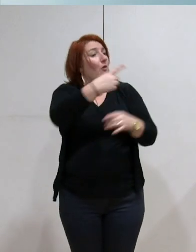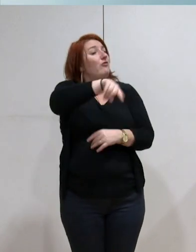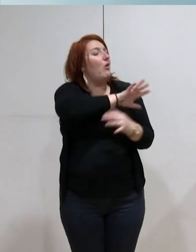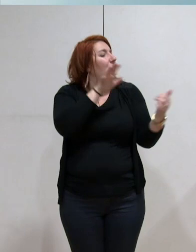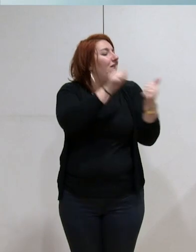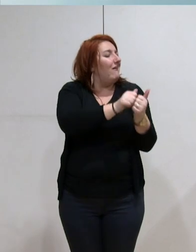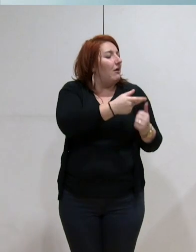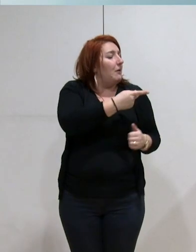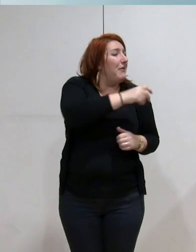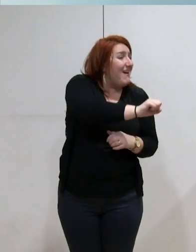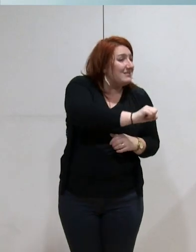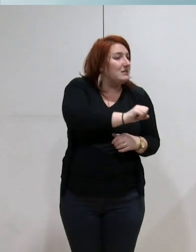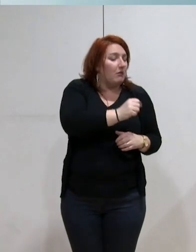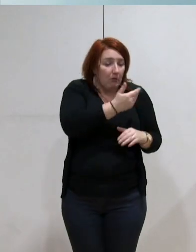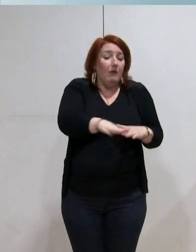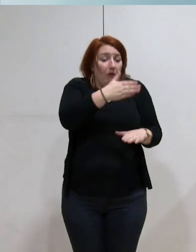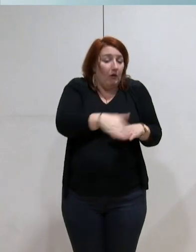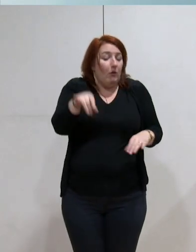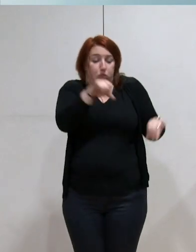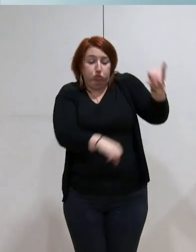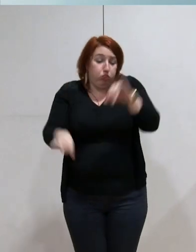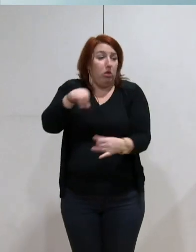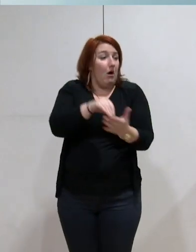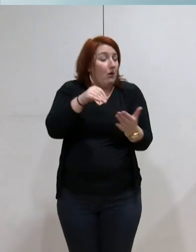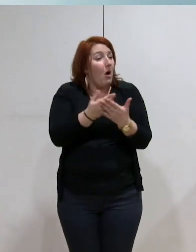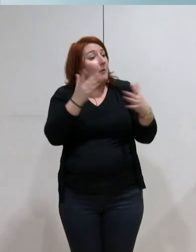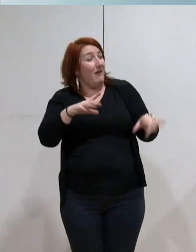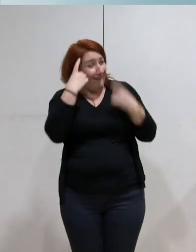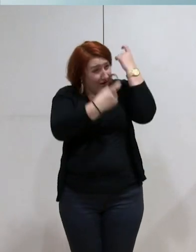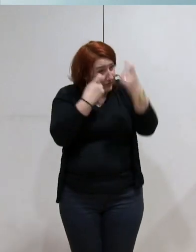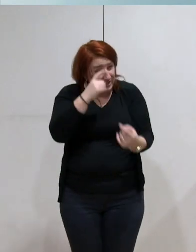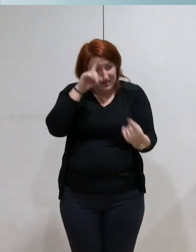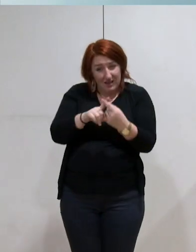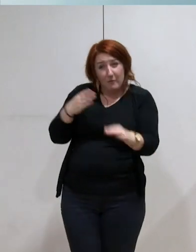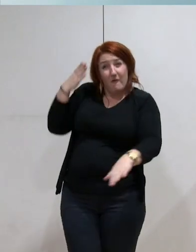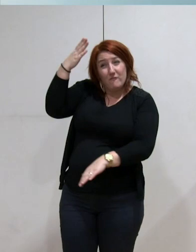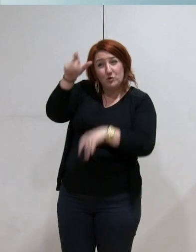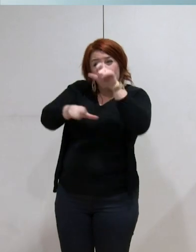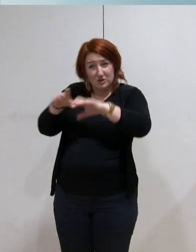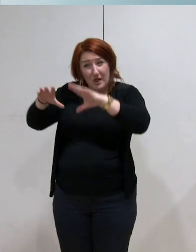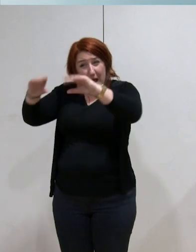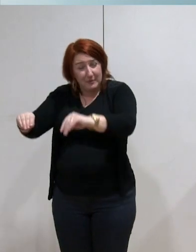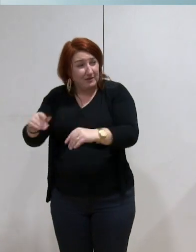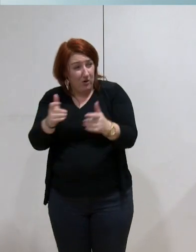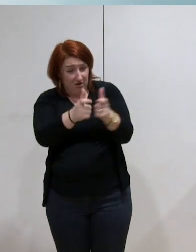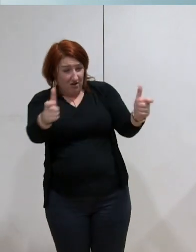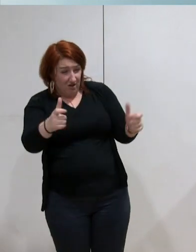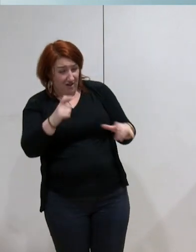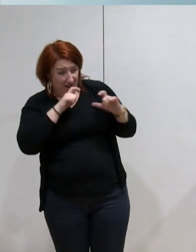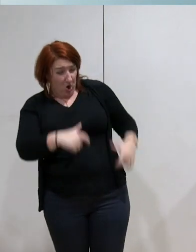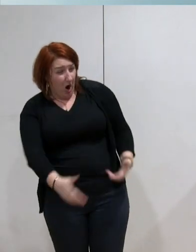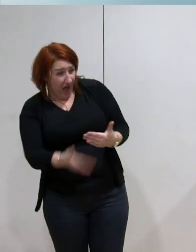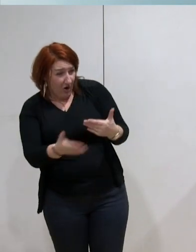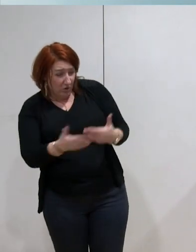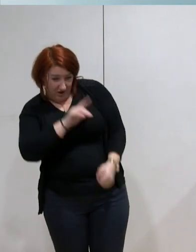du béton sans vous poser une seule fois la question de savoir si les futurs habitants de vos programmes immobiliers allaient trouver les équipements scolaires nécessaires